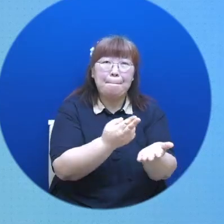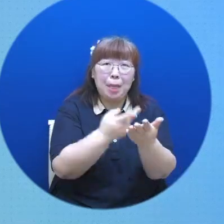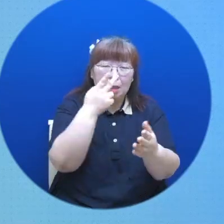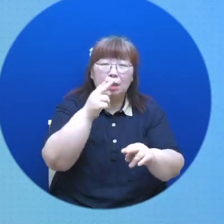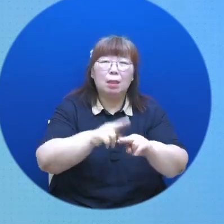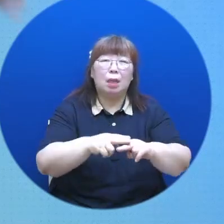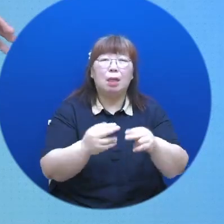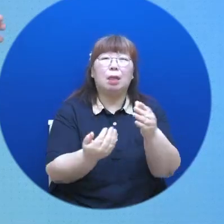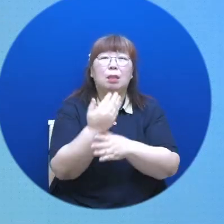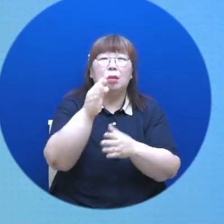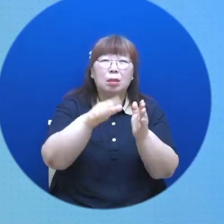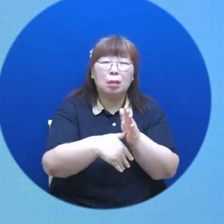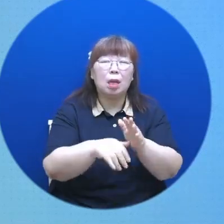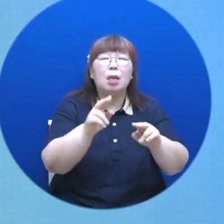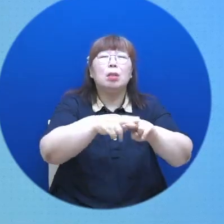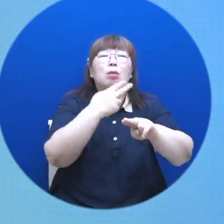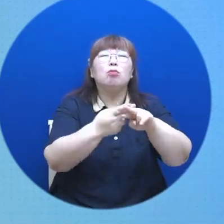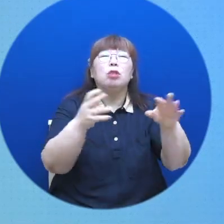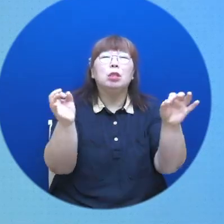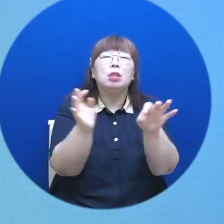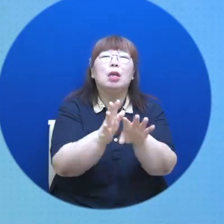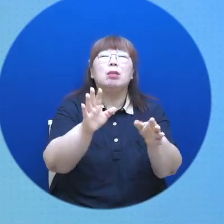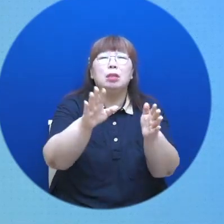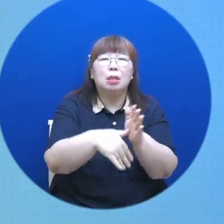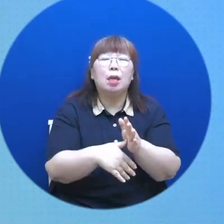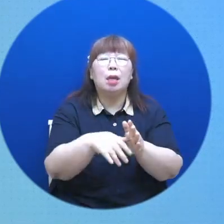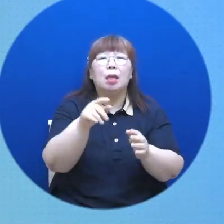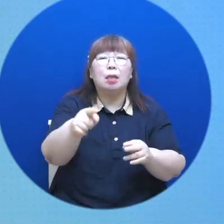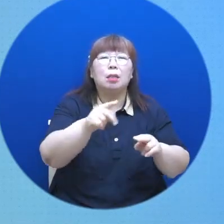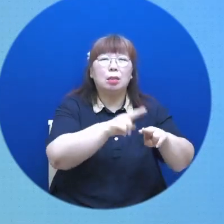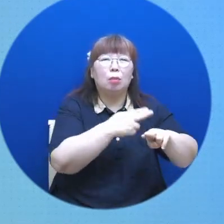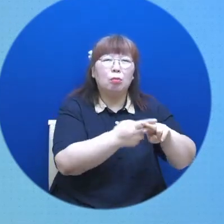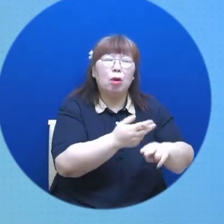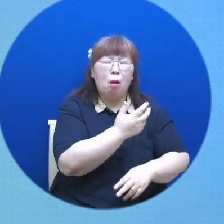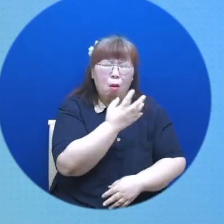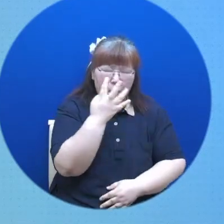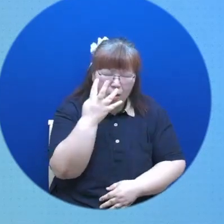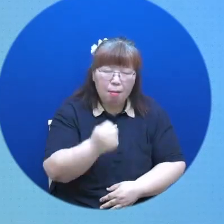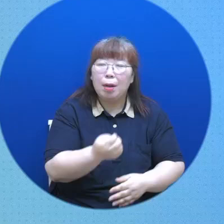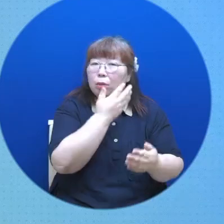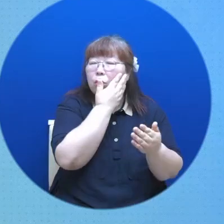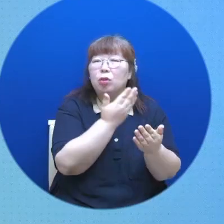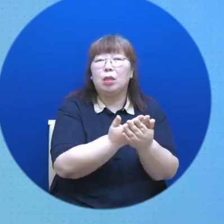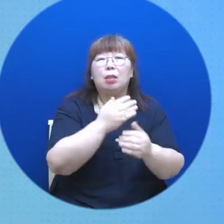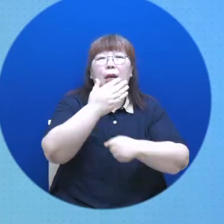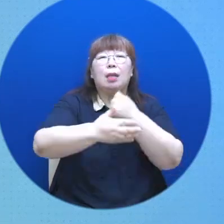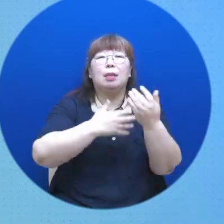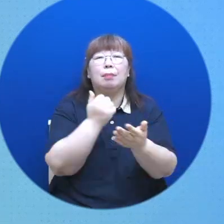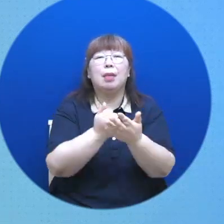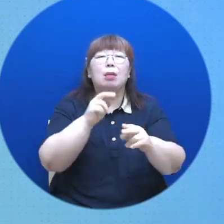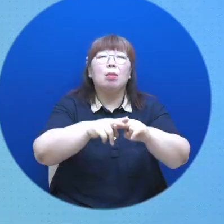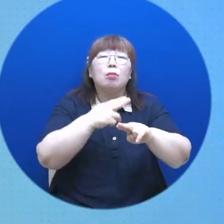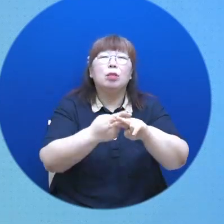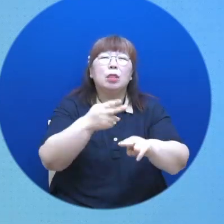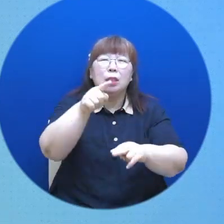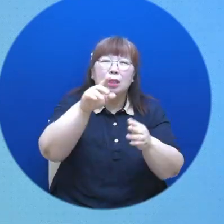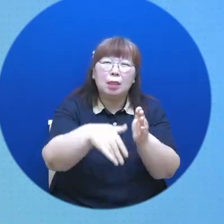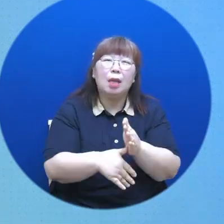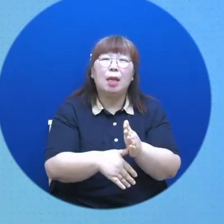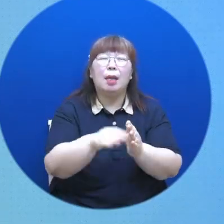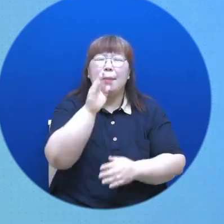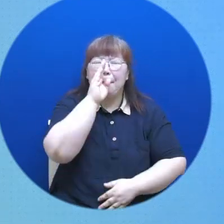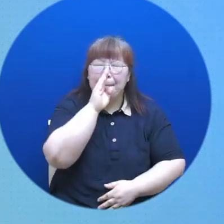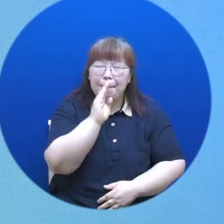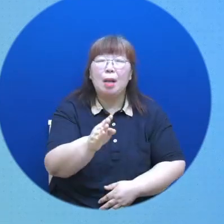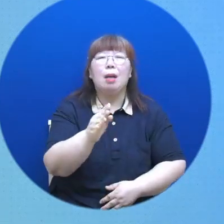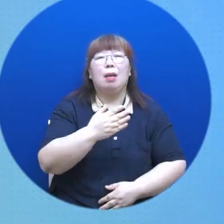선물이 사라졌을 때, 그때 비로소 그 선물이 얼마나 소중한 하나님의 선물이었는지 그때 비로소